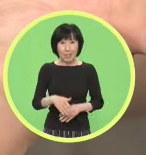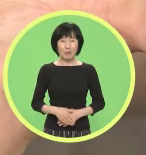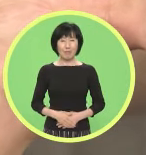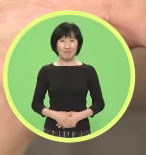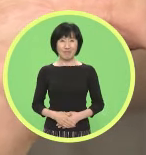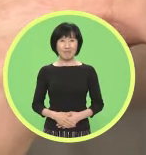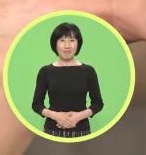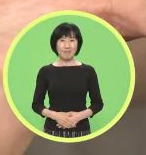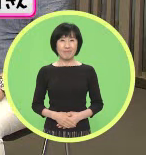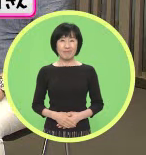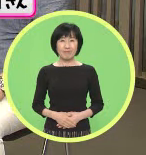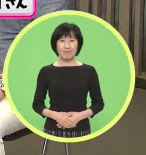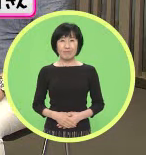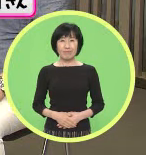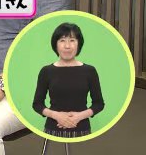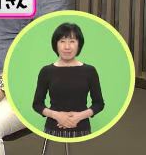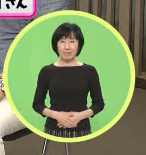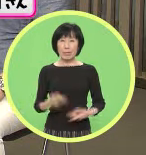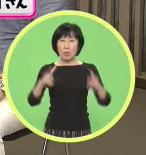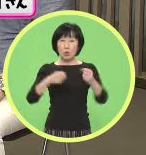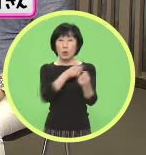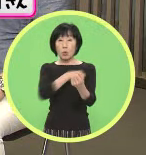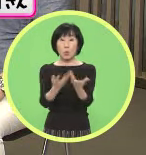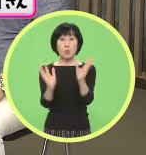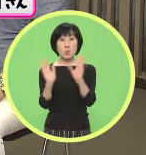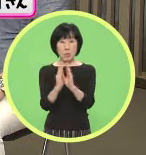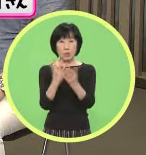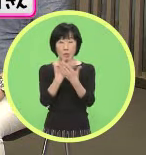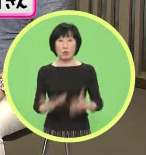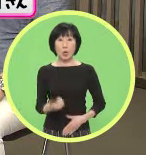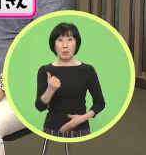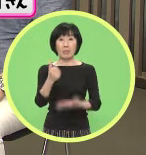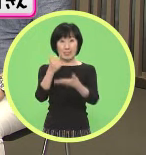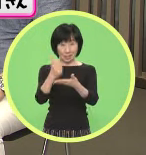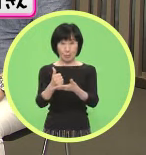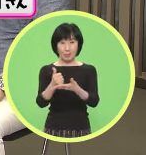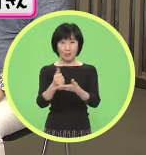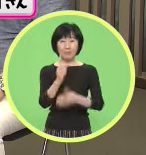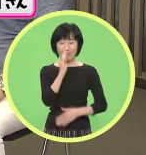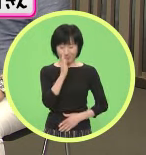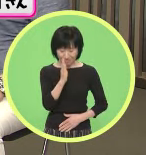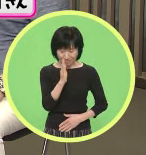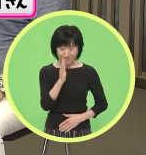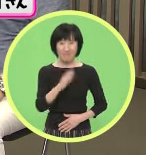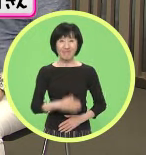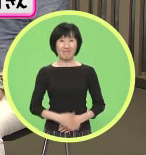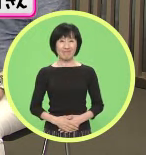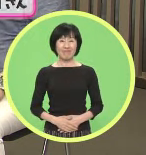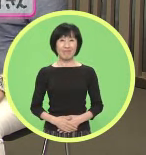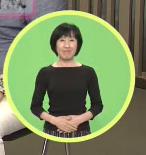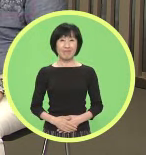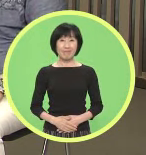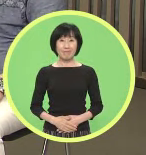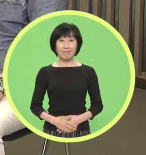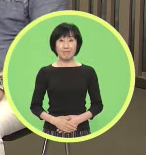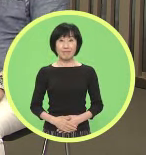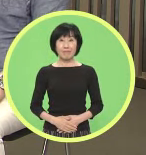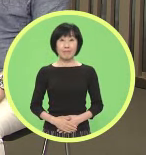ーが正解でした。コンサートに出演される広島交響楽団のクラムションです。よろしくお願いいたします